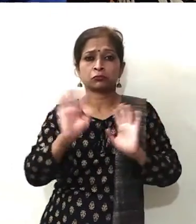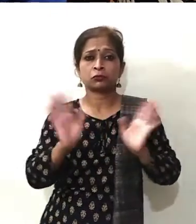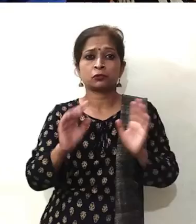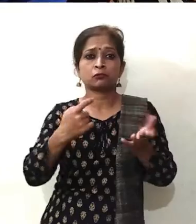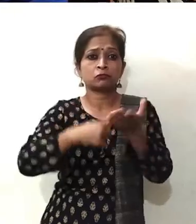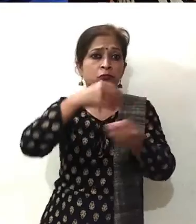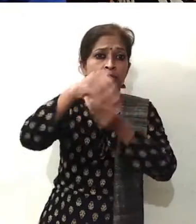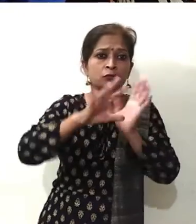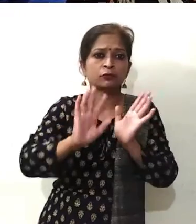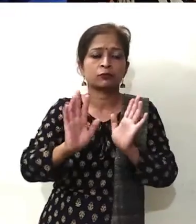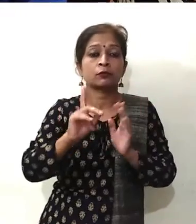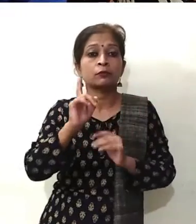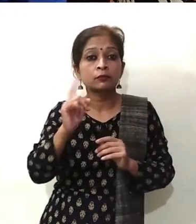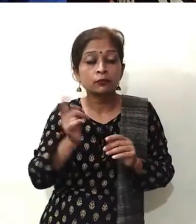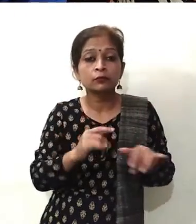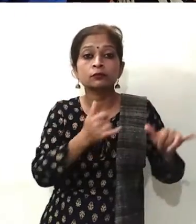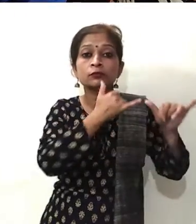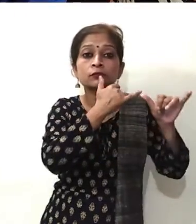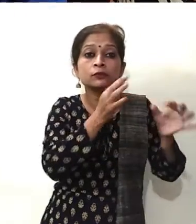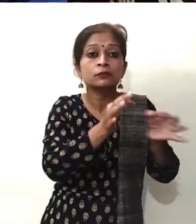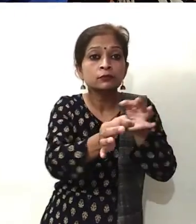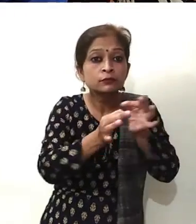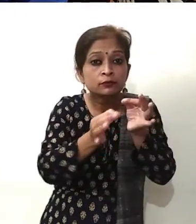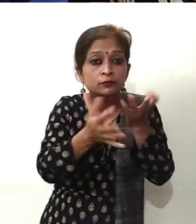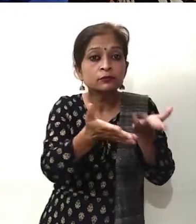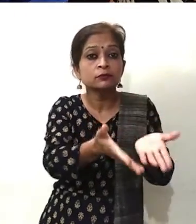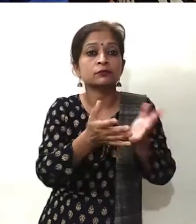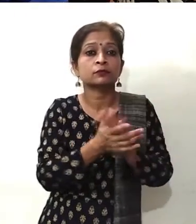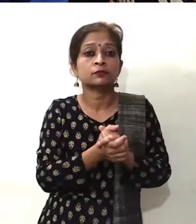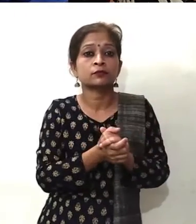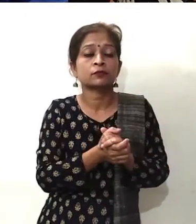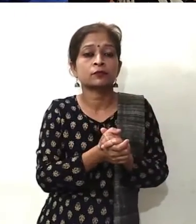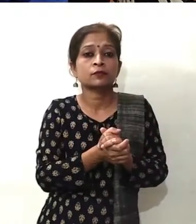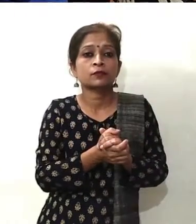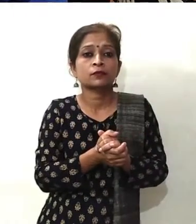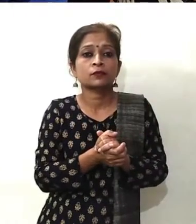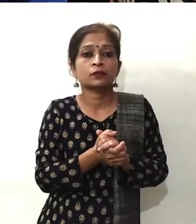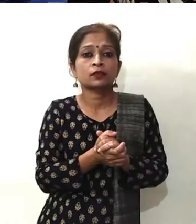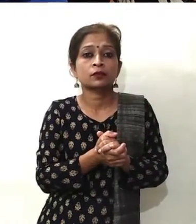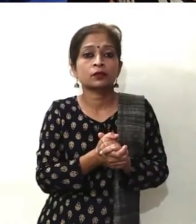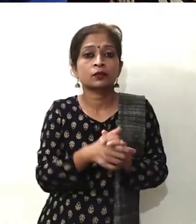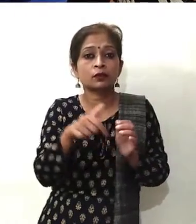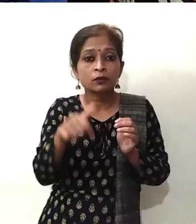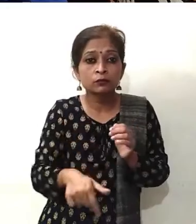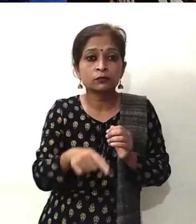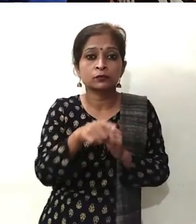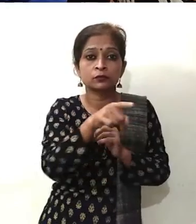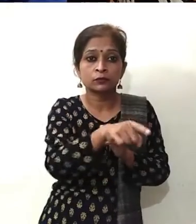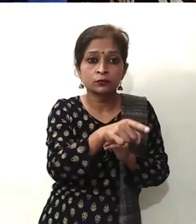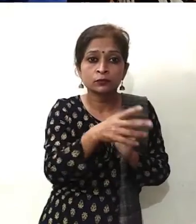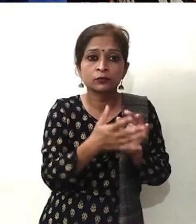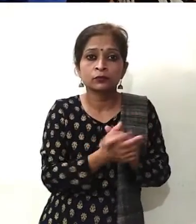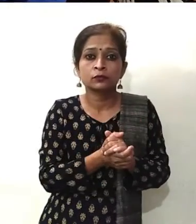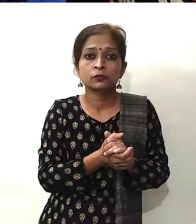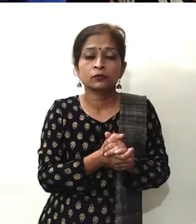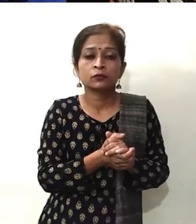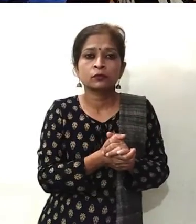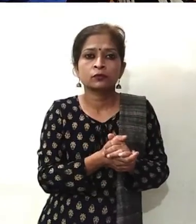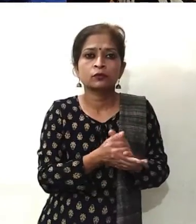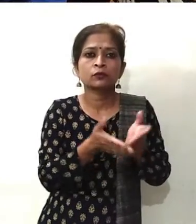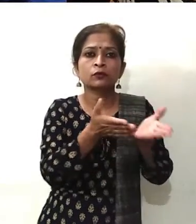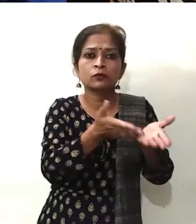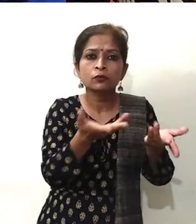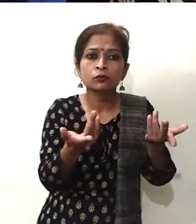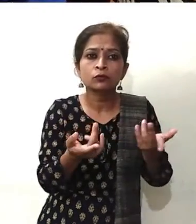स्वधर्मे निधनम श्रेया परधर्मे भयावह। मतलब कि तुमने जिस चीज का तुम्हें जो